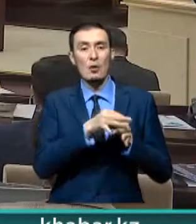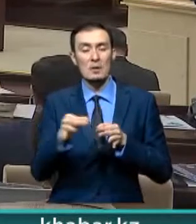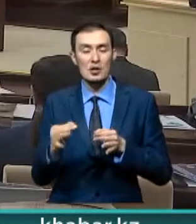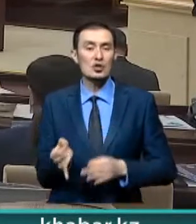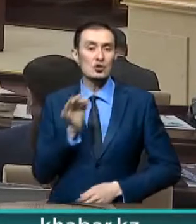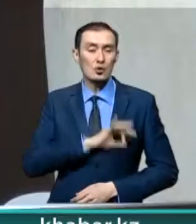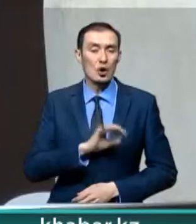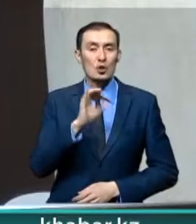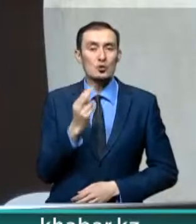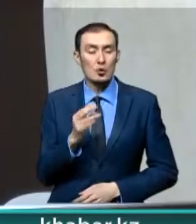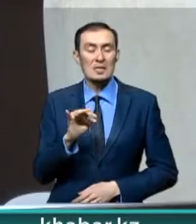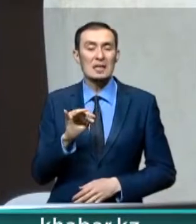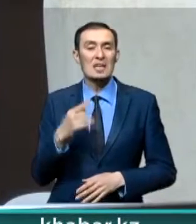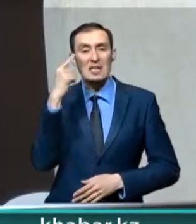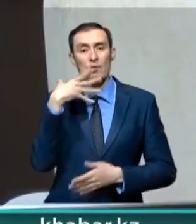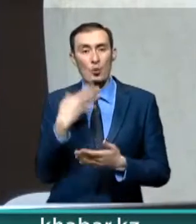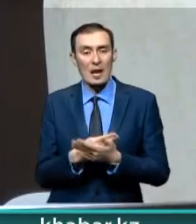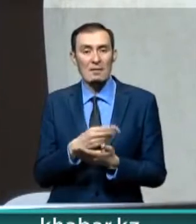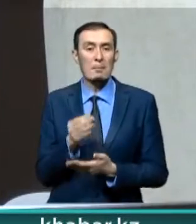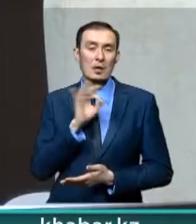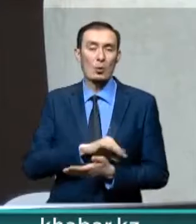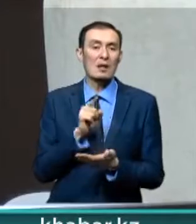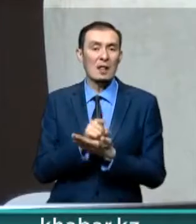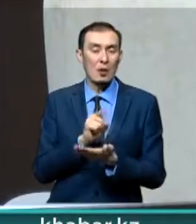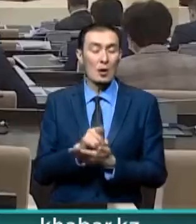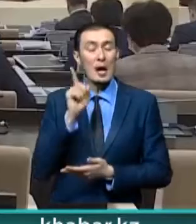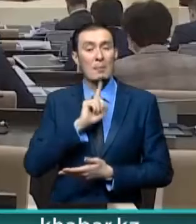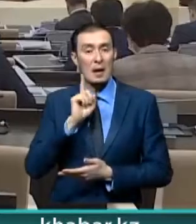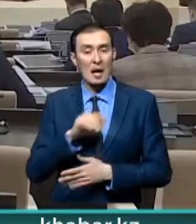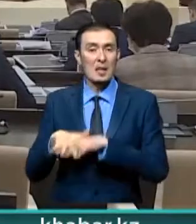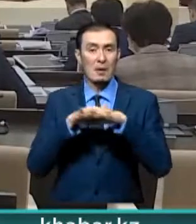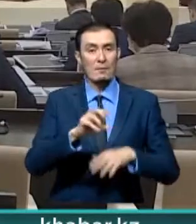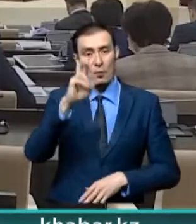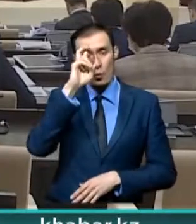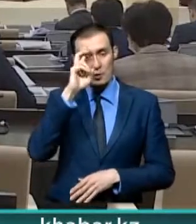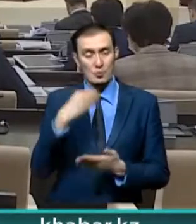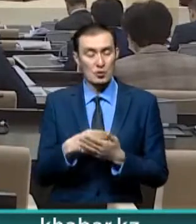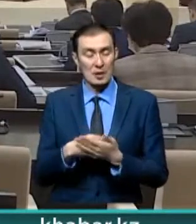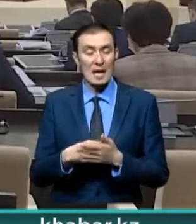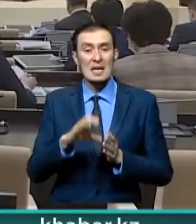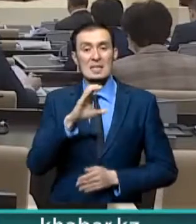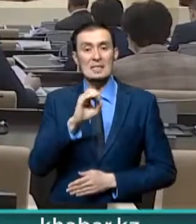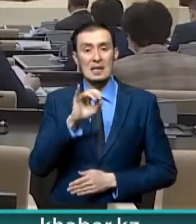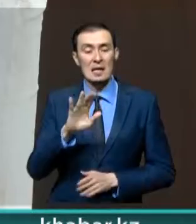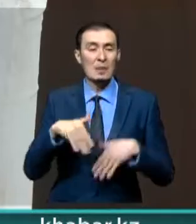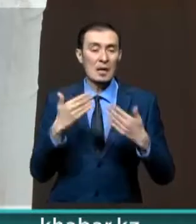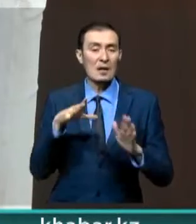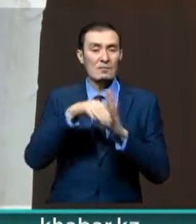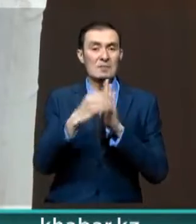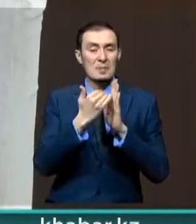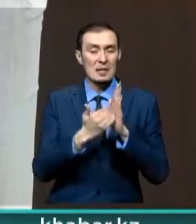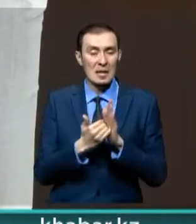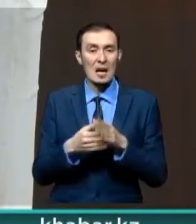счет социального и индивидуального подоходного налогов пока их направляют в госказну сенаторы просят добавить в этот список и